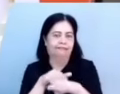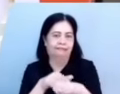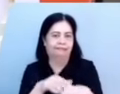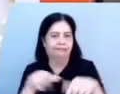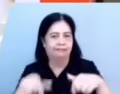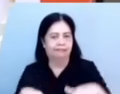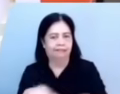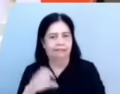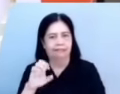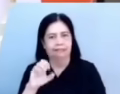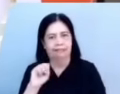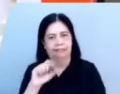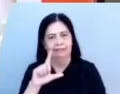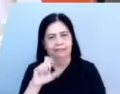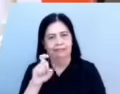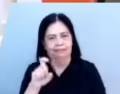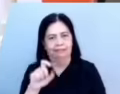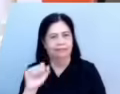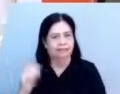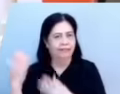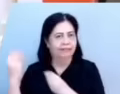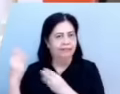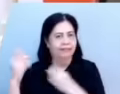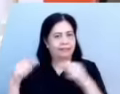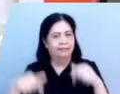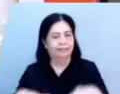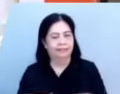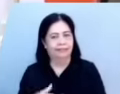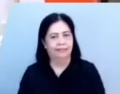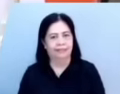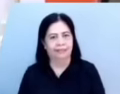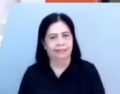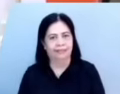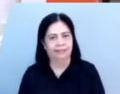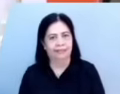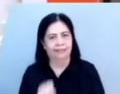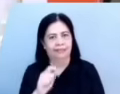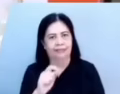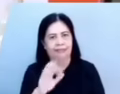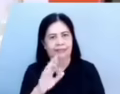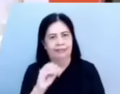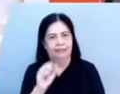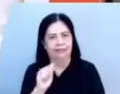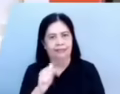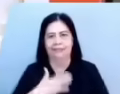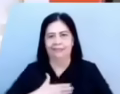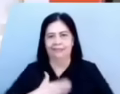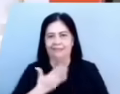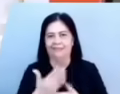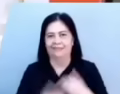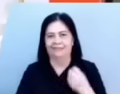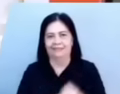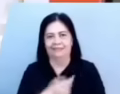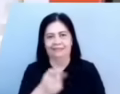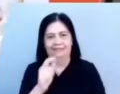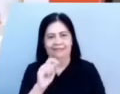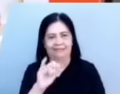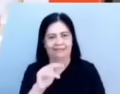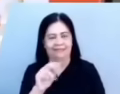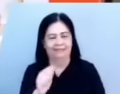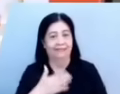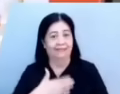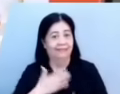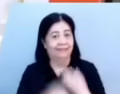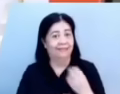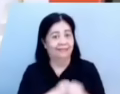SLEX. Yan muna ang latest mula rito sa Santa Rosa, Laguna. Happy New Year sa iyo, Tina. Happy New Year at